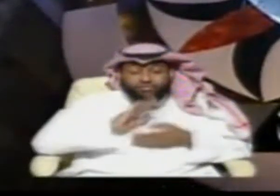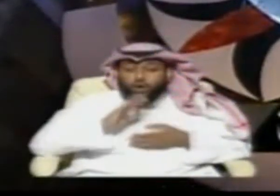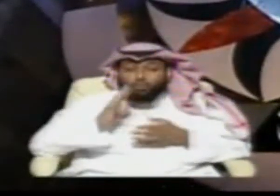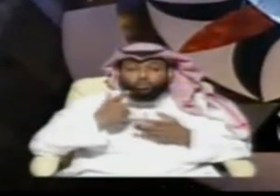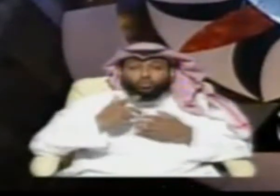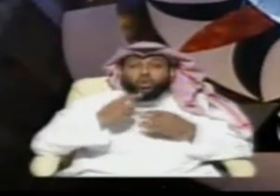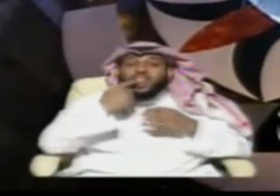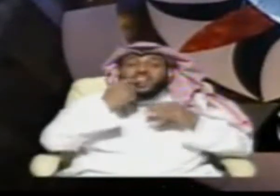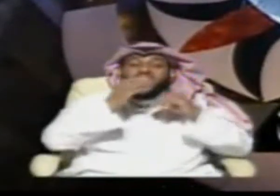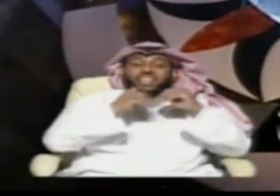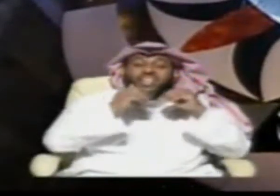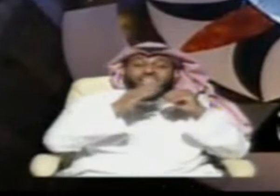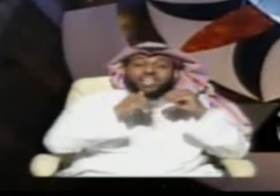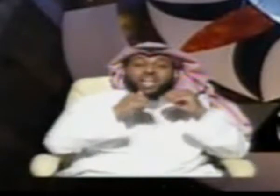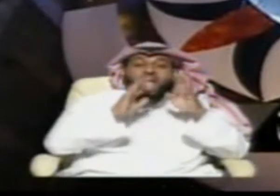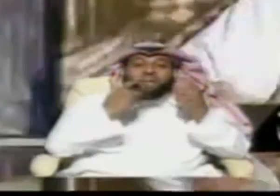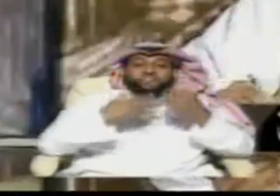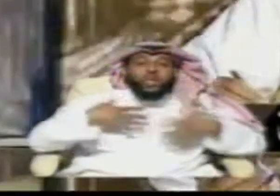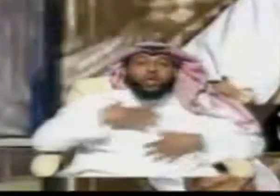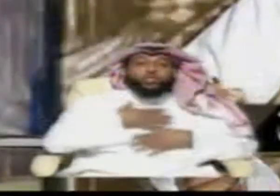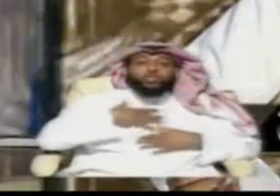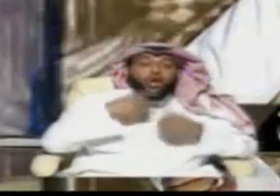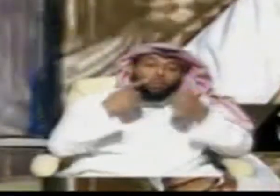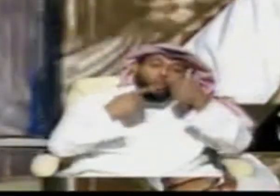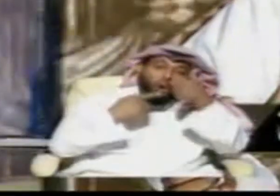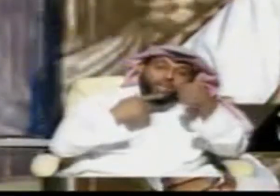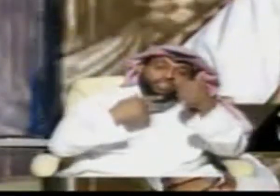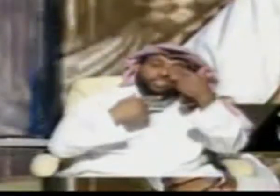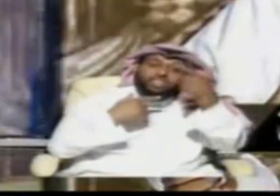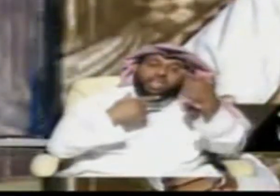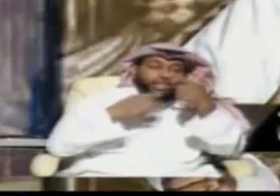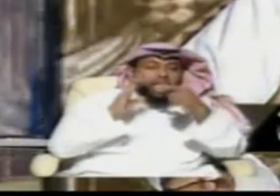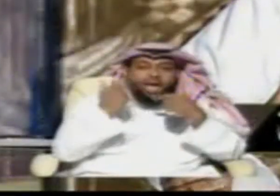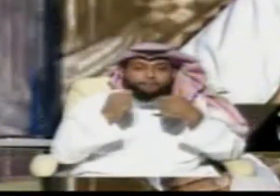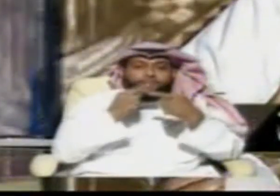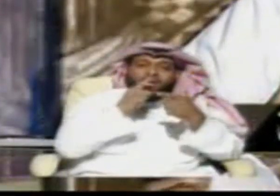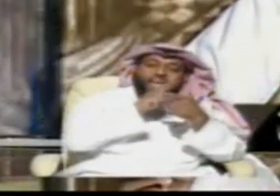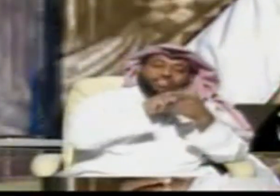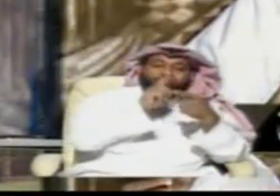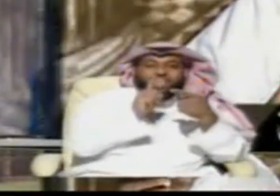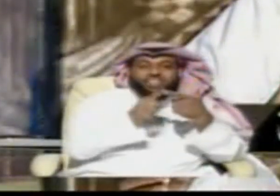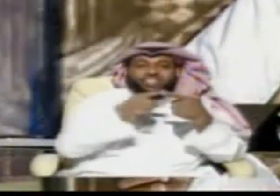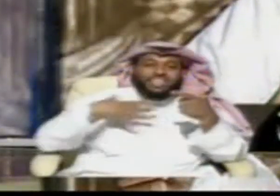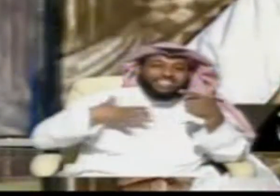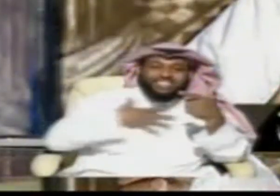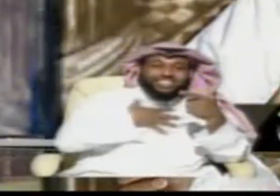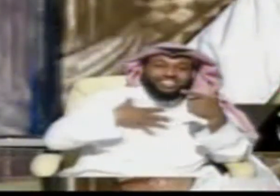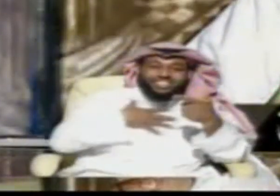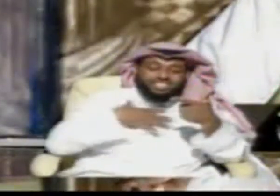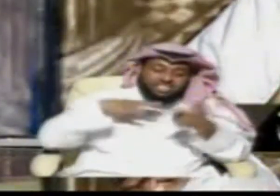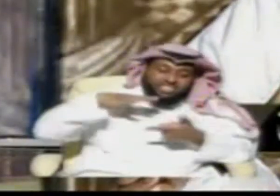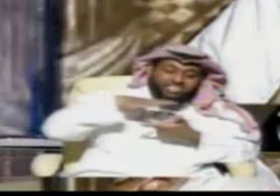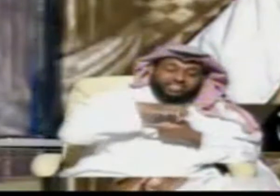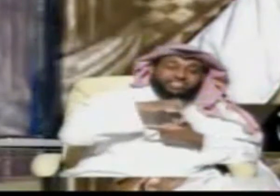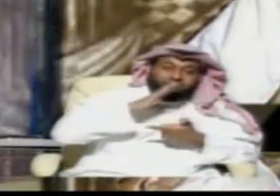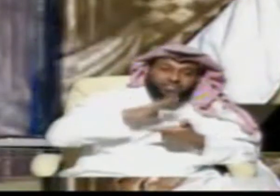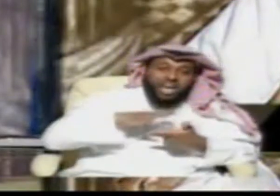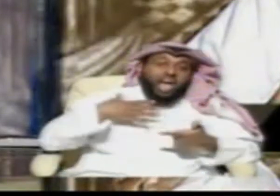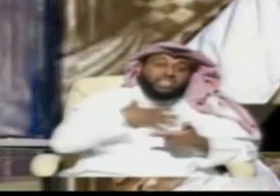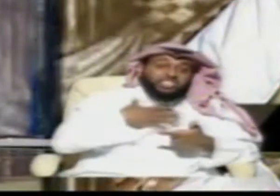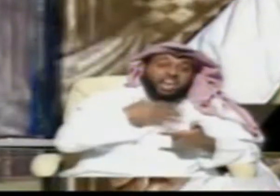طيب. يعني يدي غسل واحد. تسمين الإجابة. في سؤال آخر؟ لا شكرا. شكرا لك. أم ناصر معي، تفضلي.